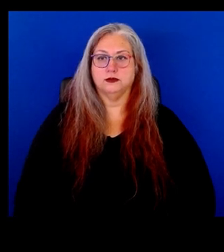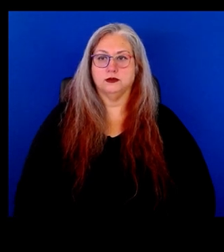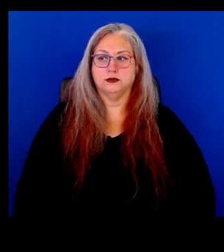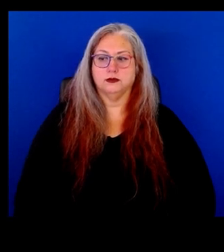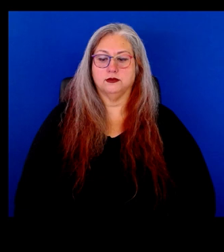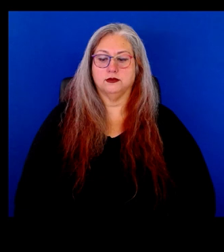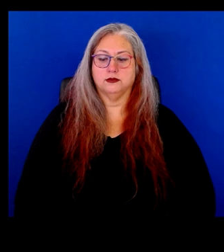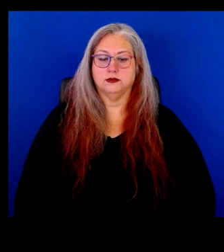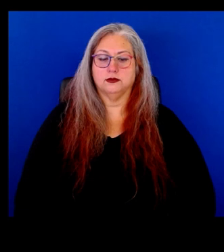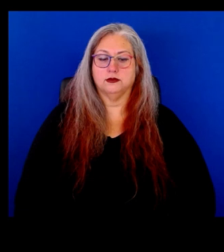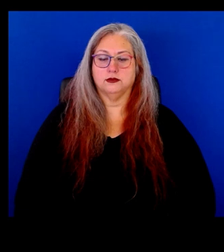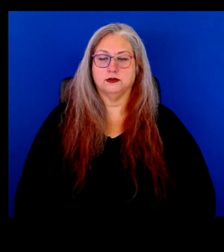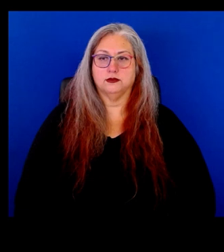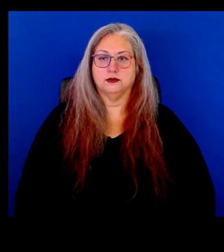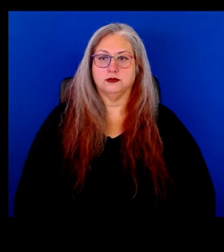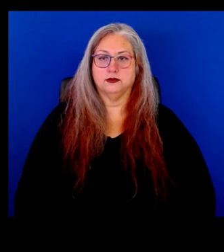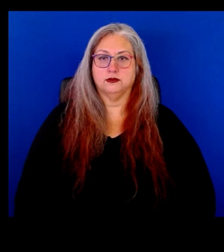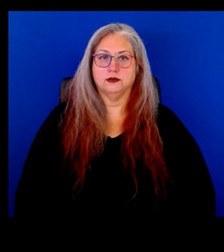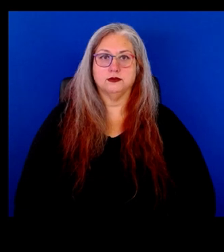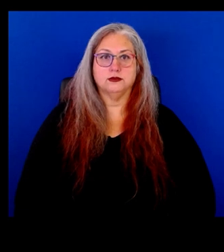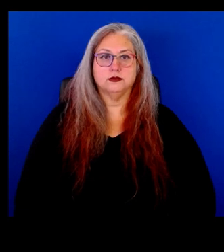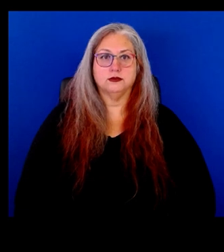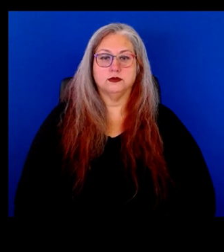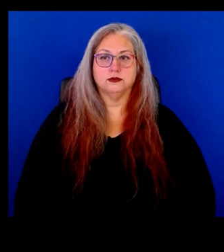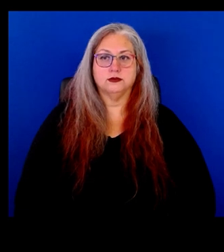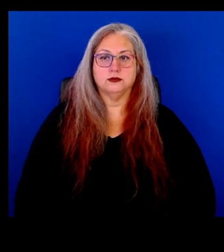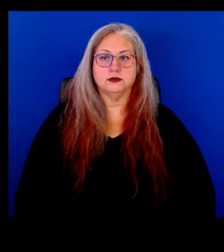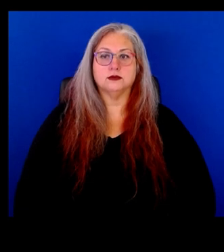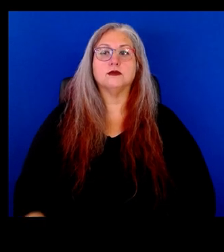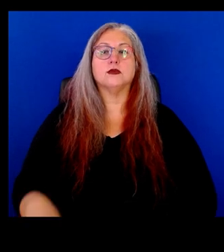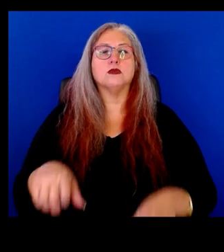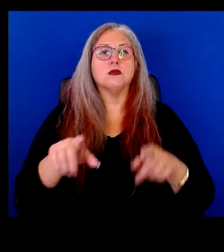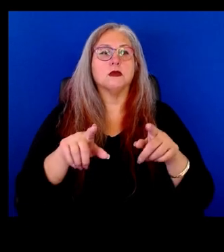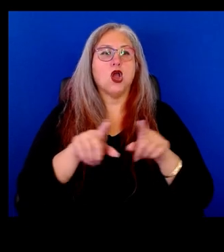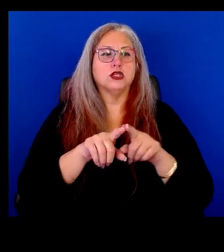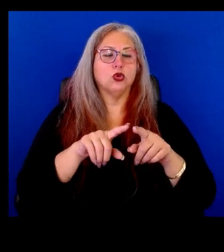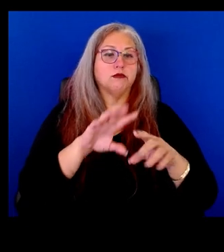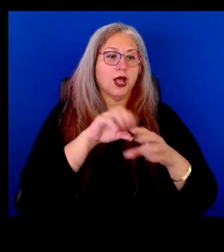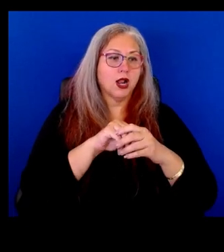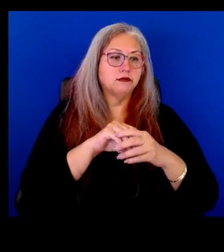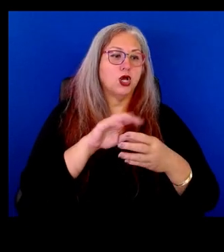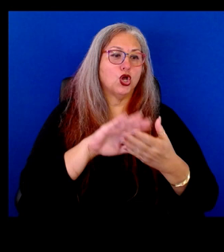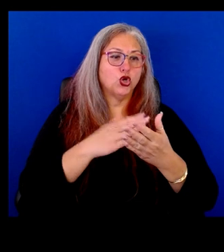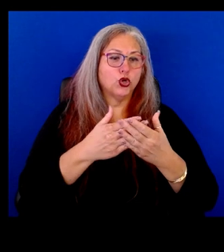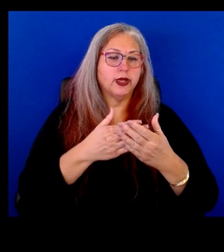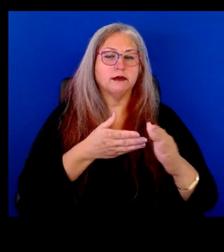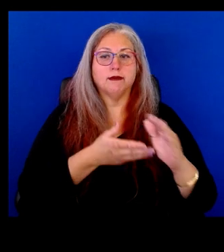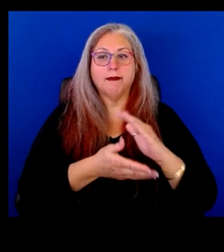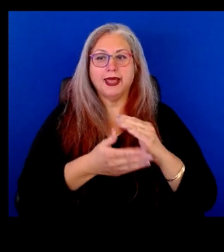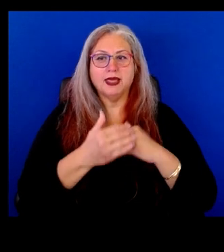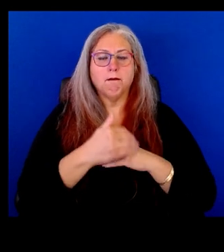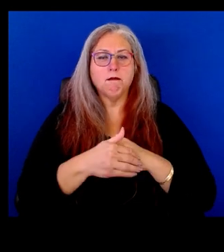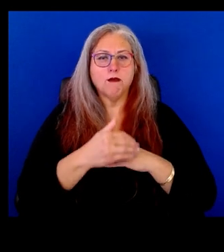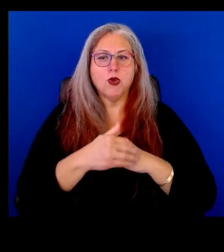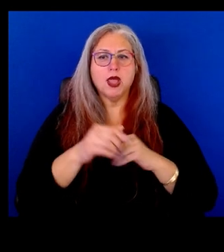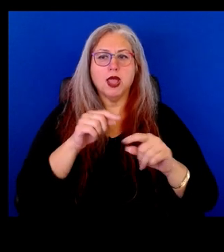والخضروات المنوعة إلى جانب الفواكه. In addition to the cooking and